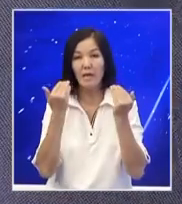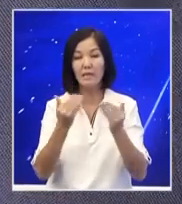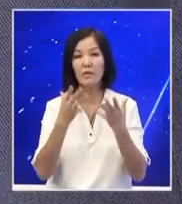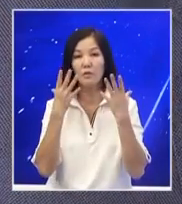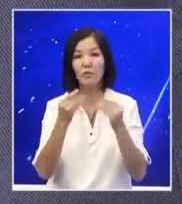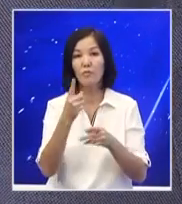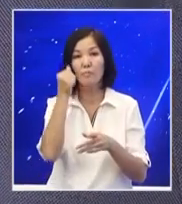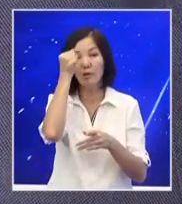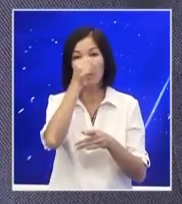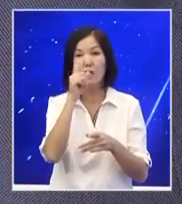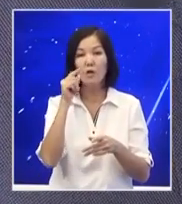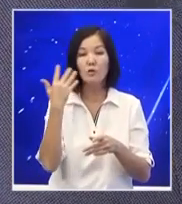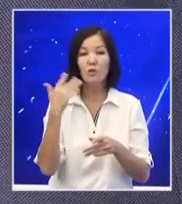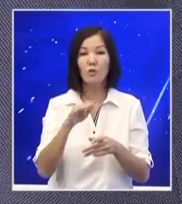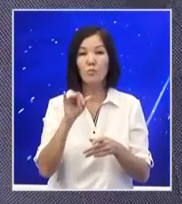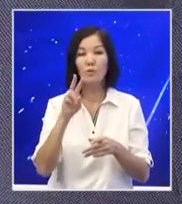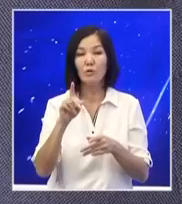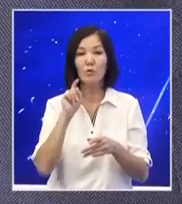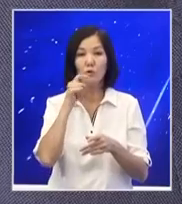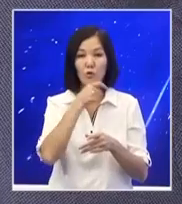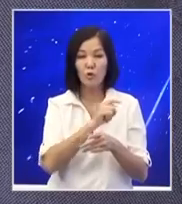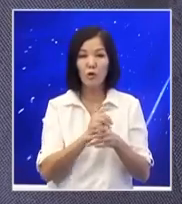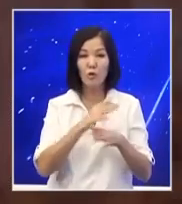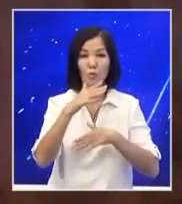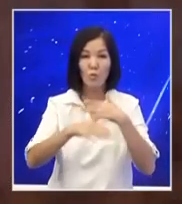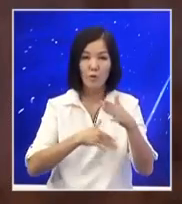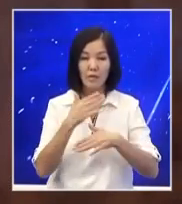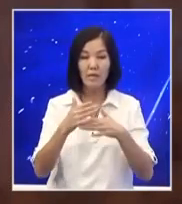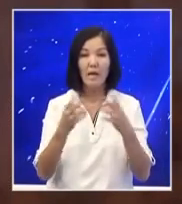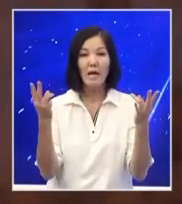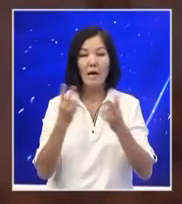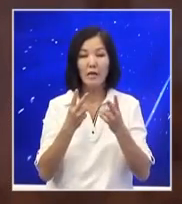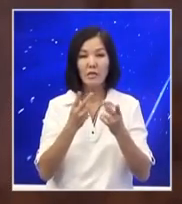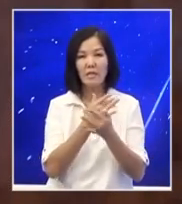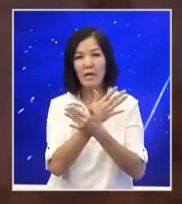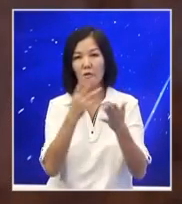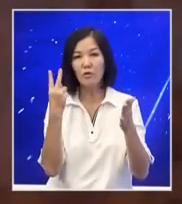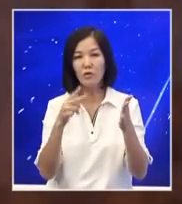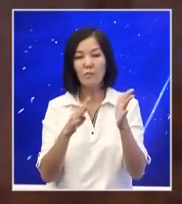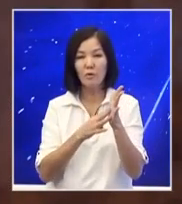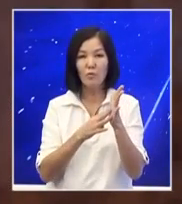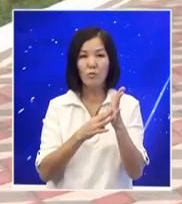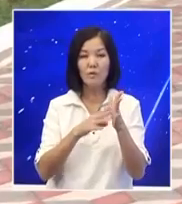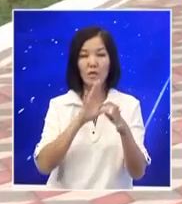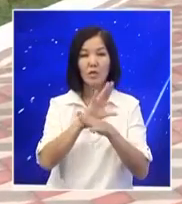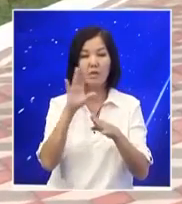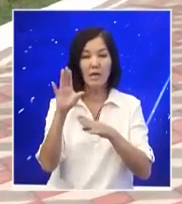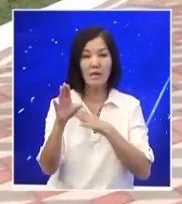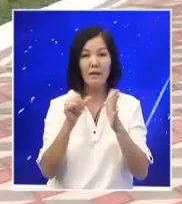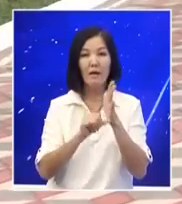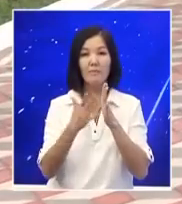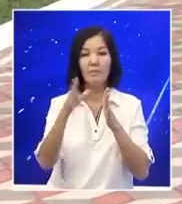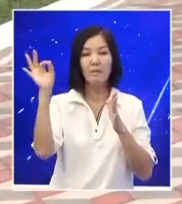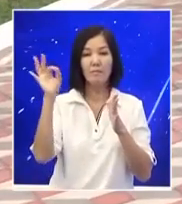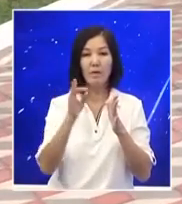бүгінде жылына 150 мың тонна жүгері өңдейді. Түрлі салаға қажетті шикізаттың 29 түрін шығарады. Оның